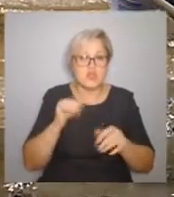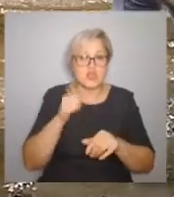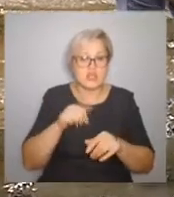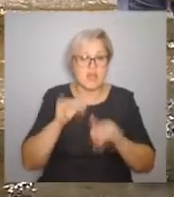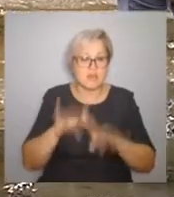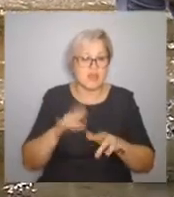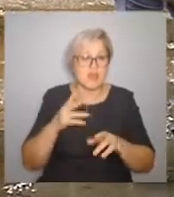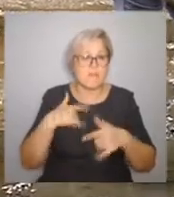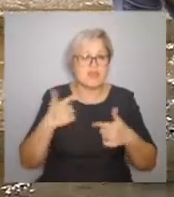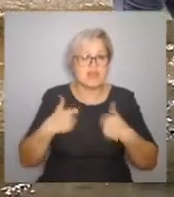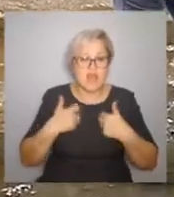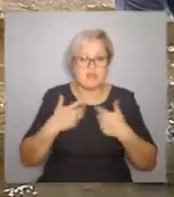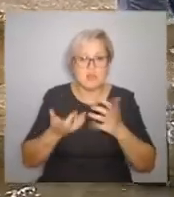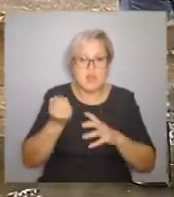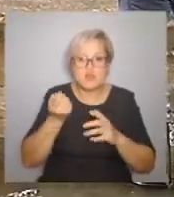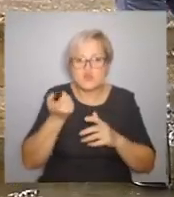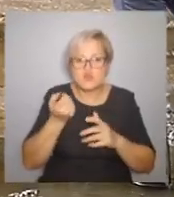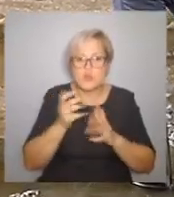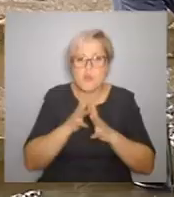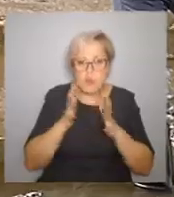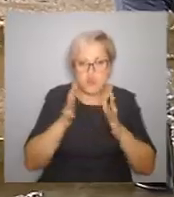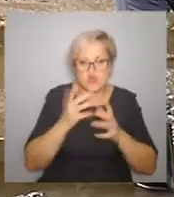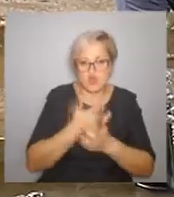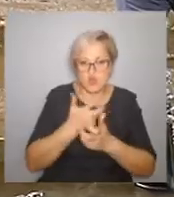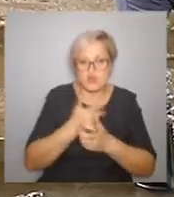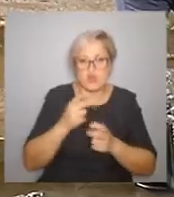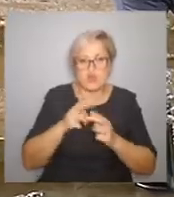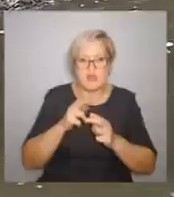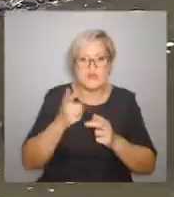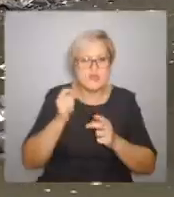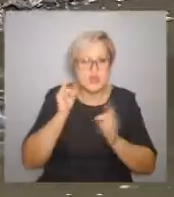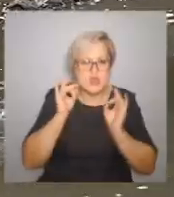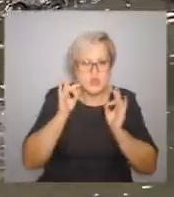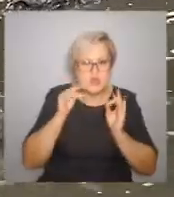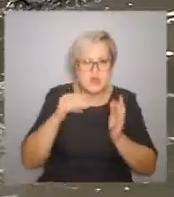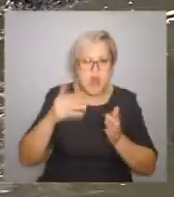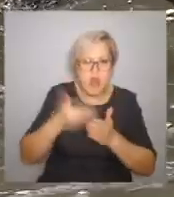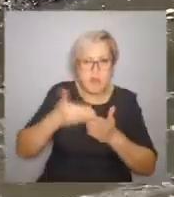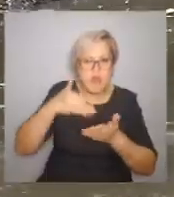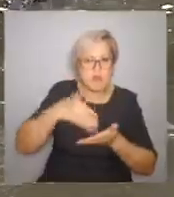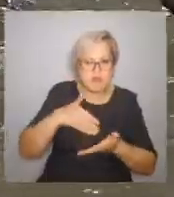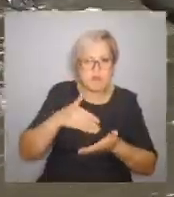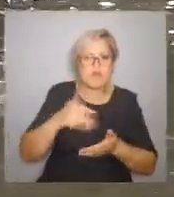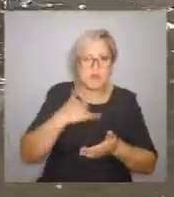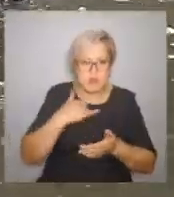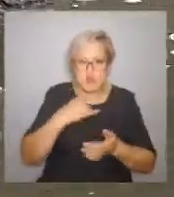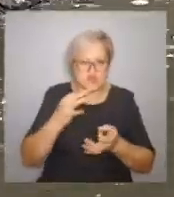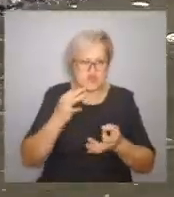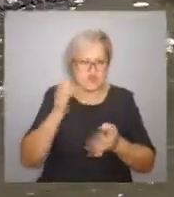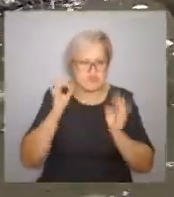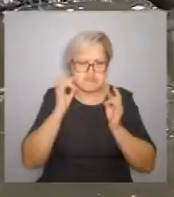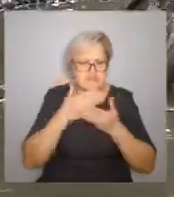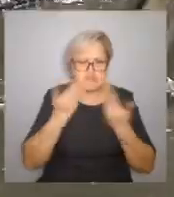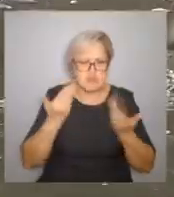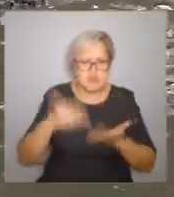стараемся брать там, где чуть побольше костей и где хрустит под лопатой. Где хрустит под лопатой? Да. Так, что-то